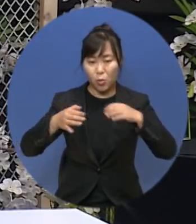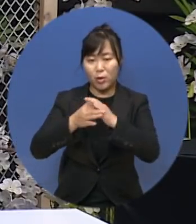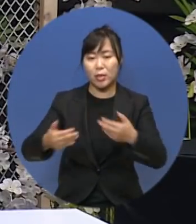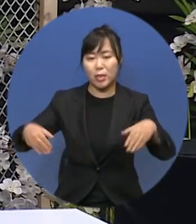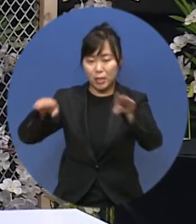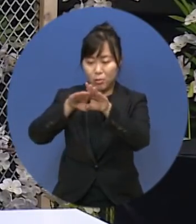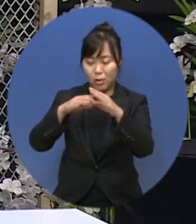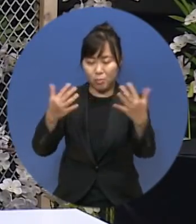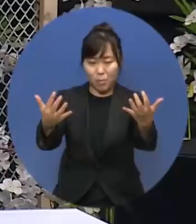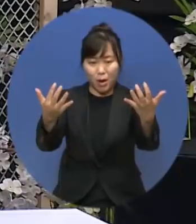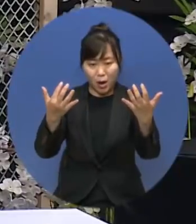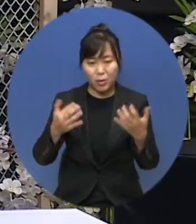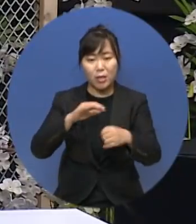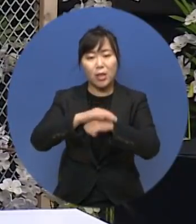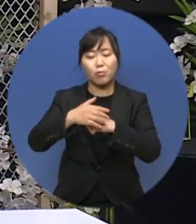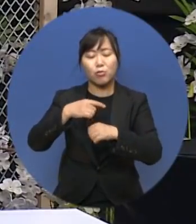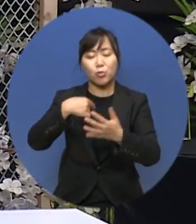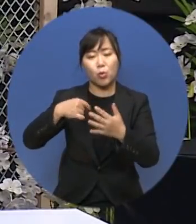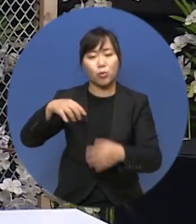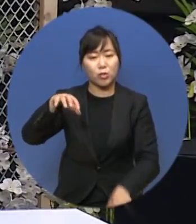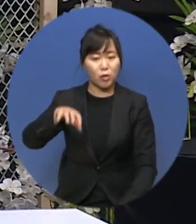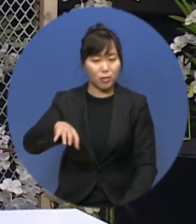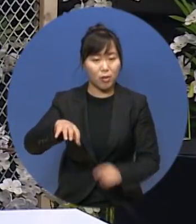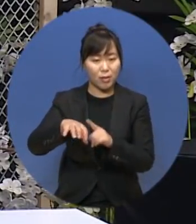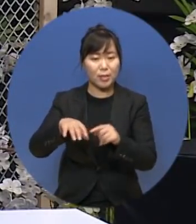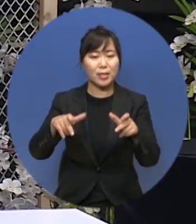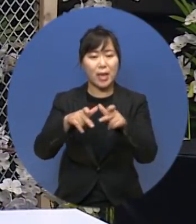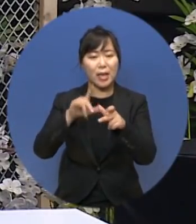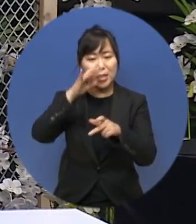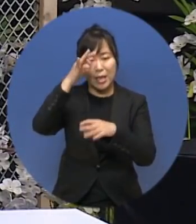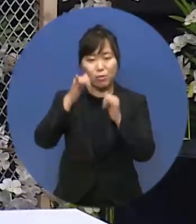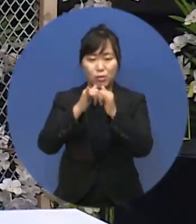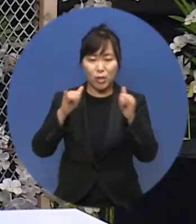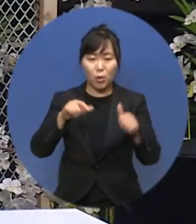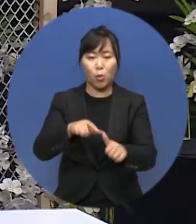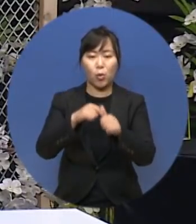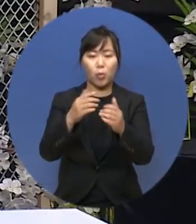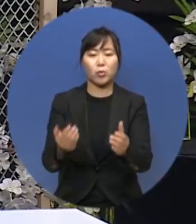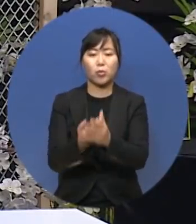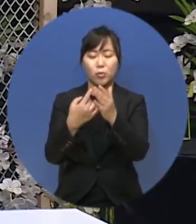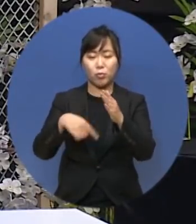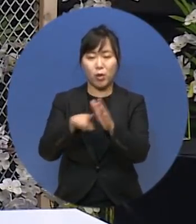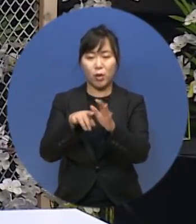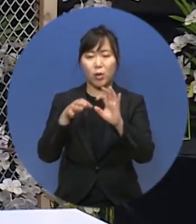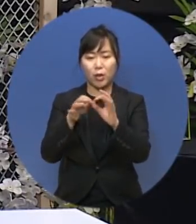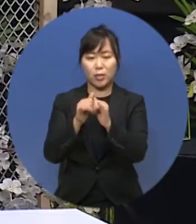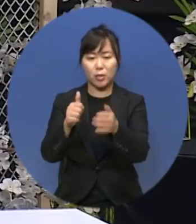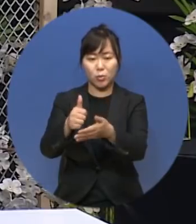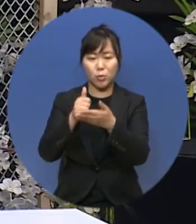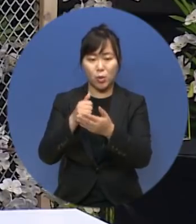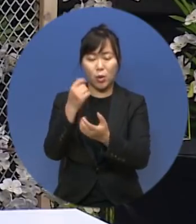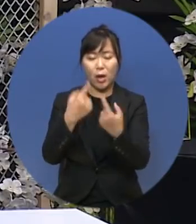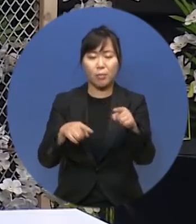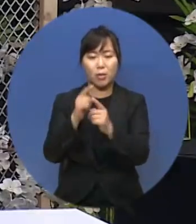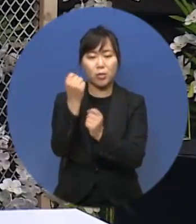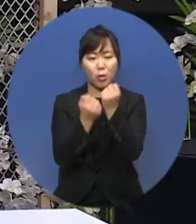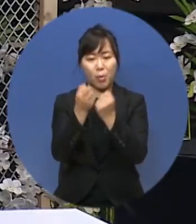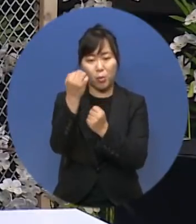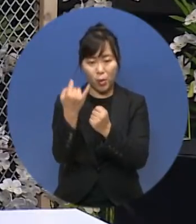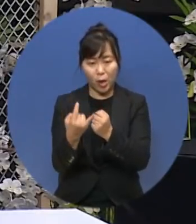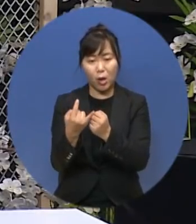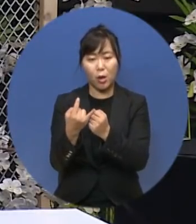기관을 모시고 대구교육청에서 장애예술인 고용 촉진을 위한 관계자 초청 공동